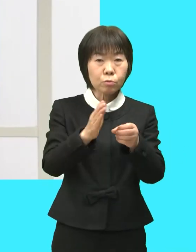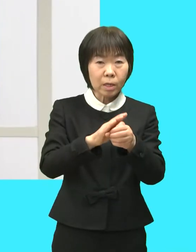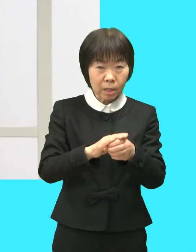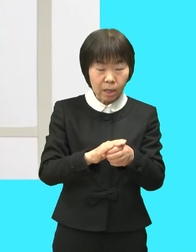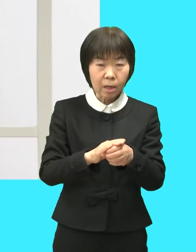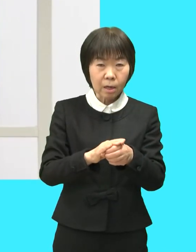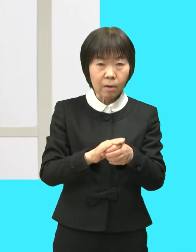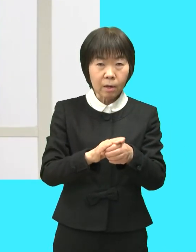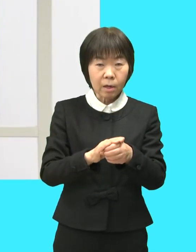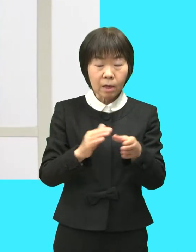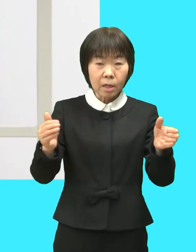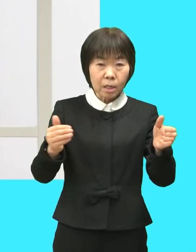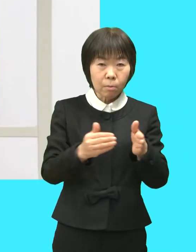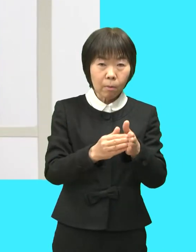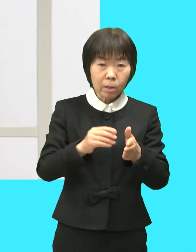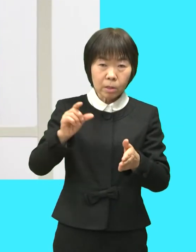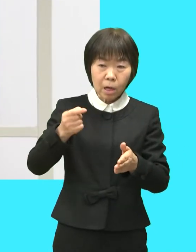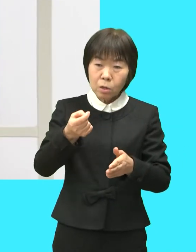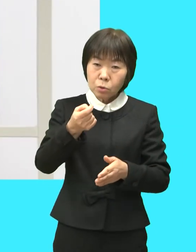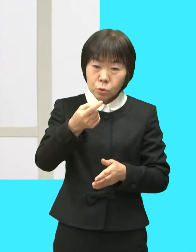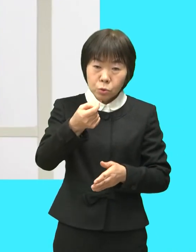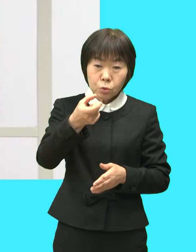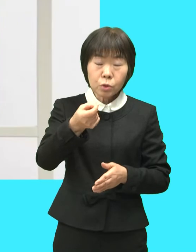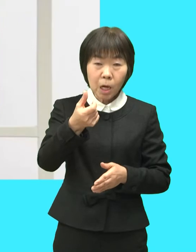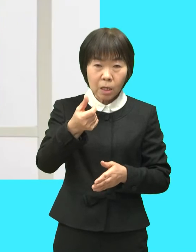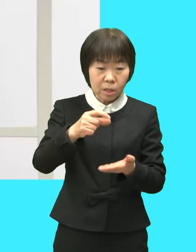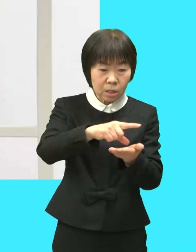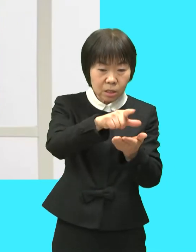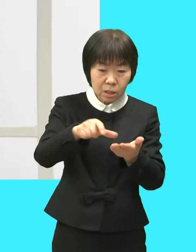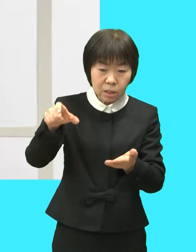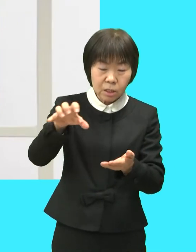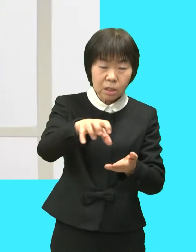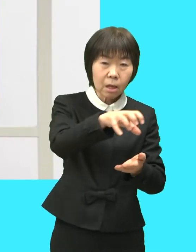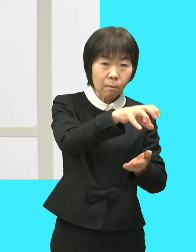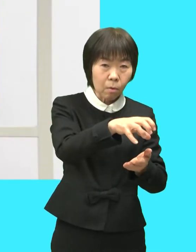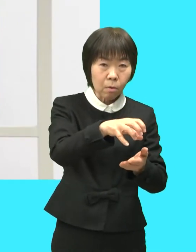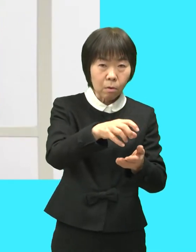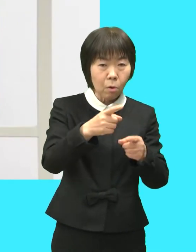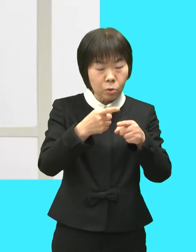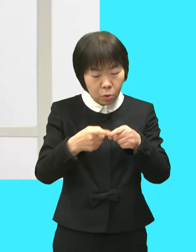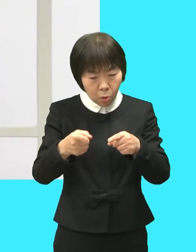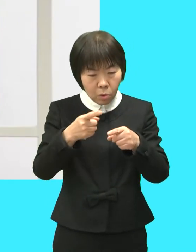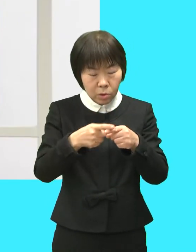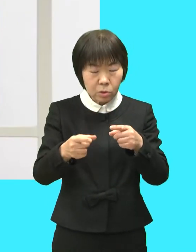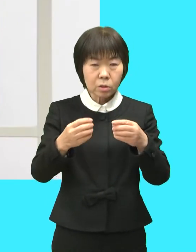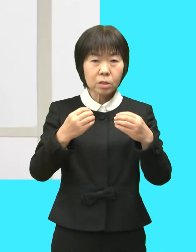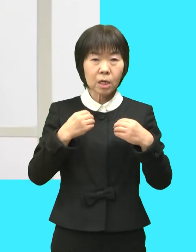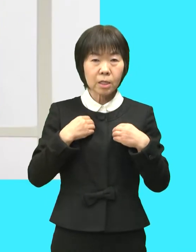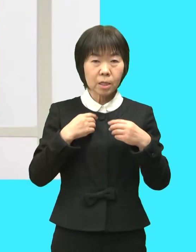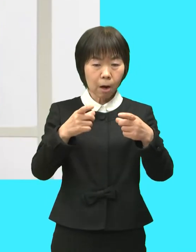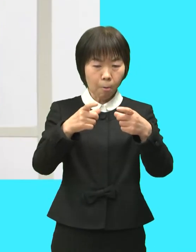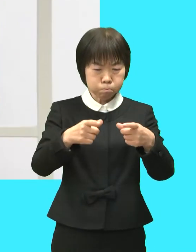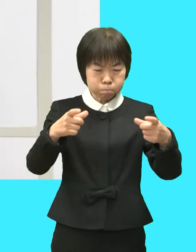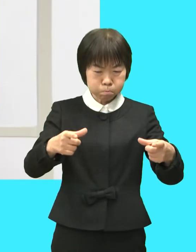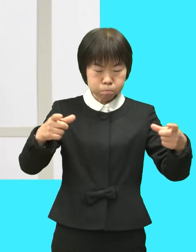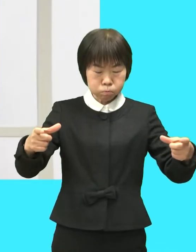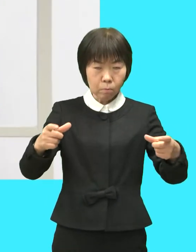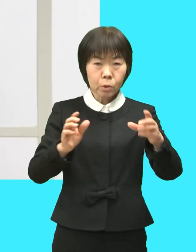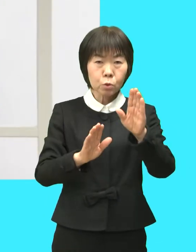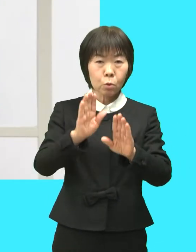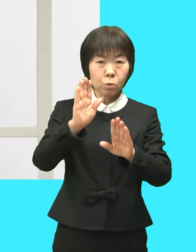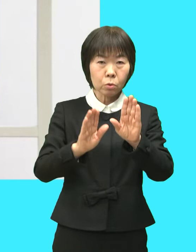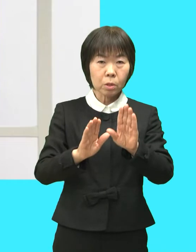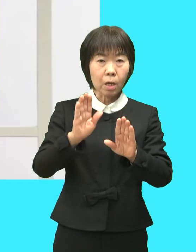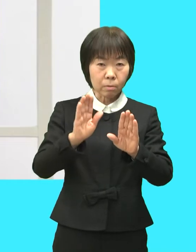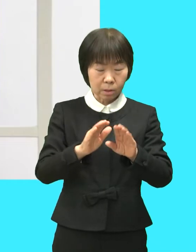これまで比較的落ち着いていた地域でも少しずつ感染者数が増えている状況にあるということであります